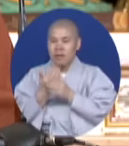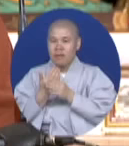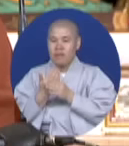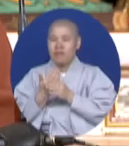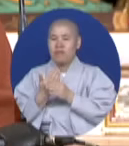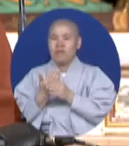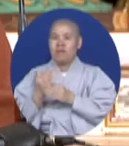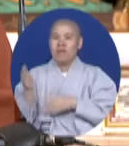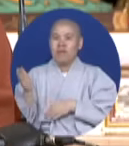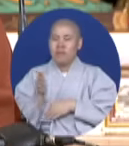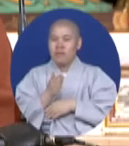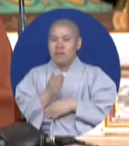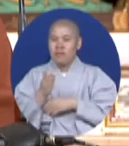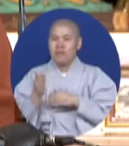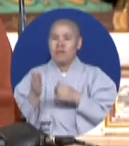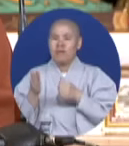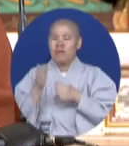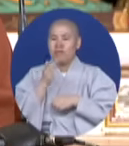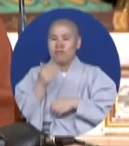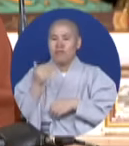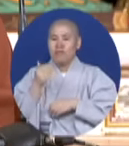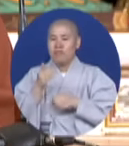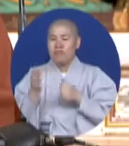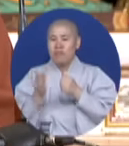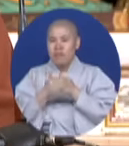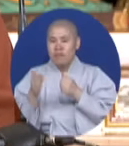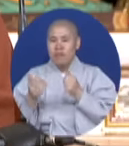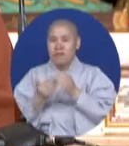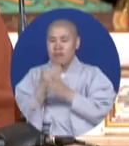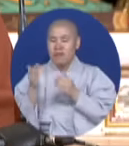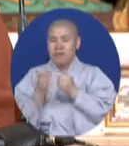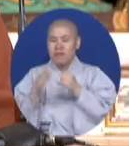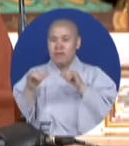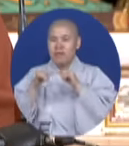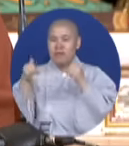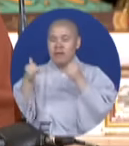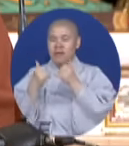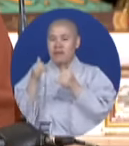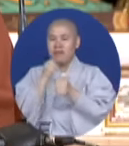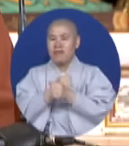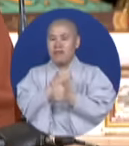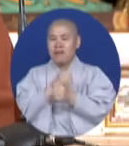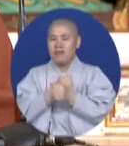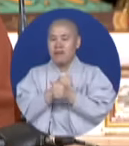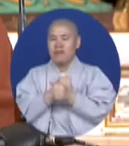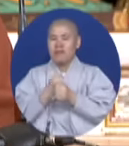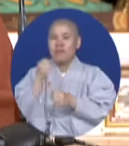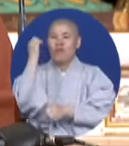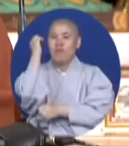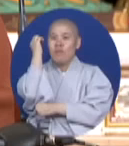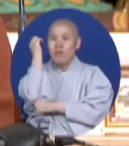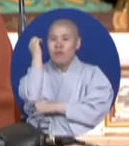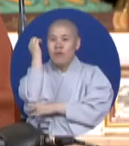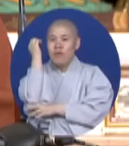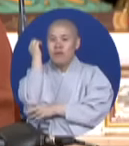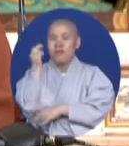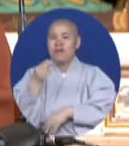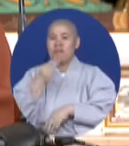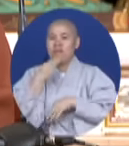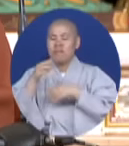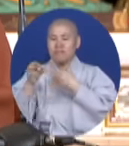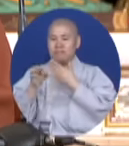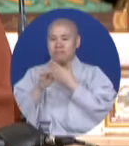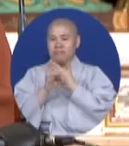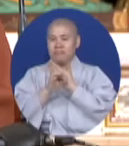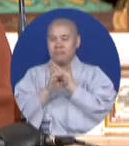말미암아서 일어난 것이기 때문에, 그 인연이라고 하는 말미암음 원인, 이것이 없으면